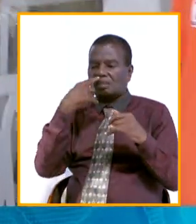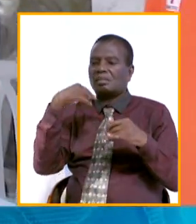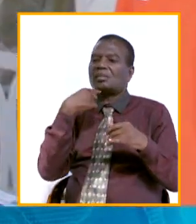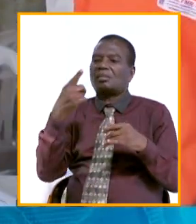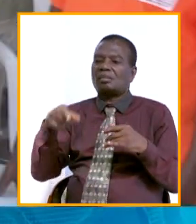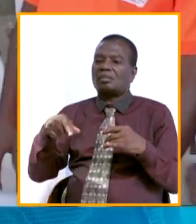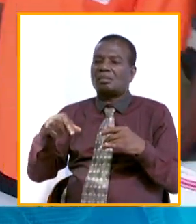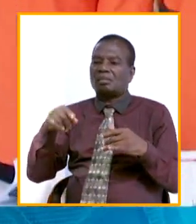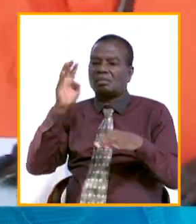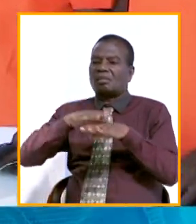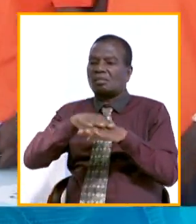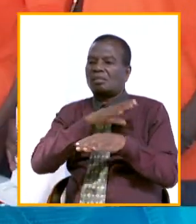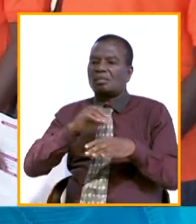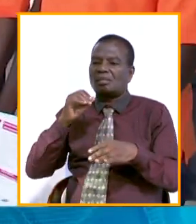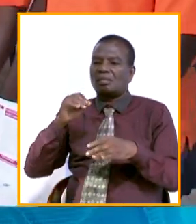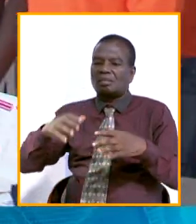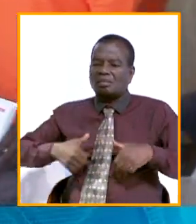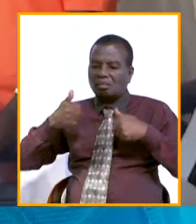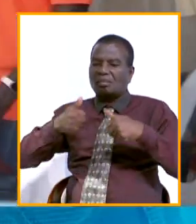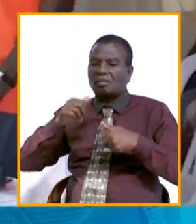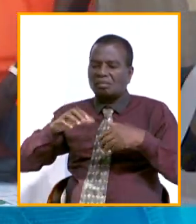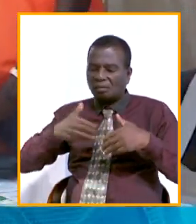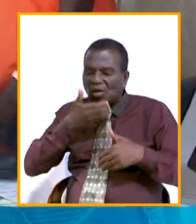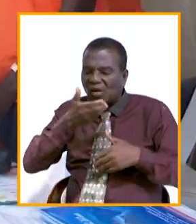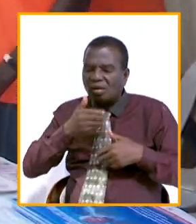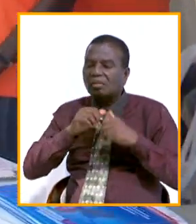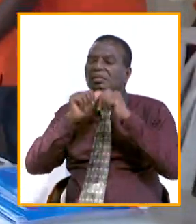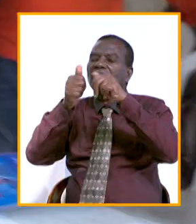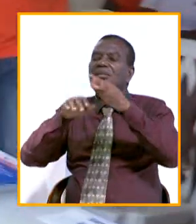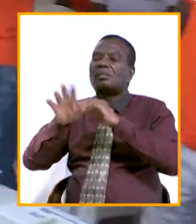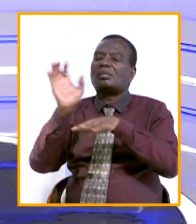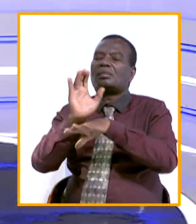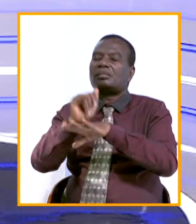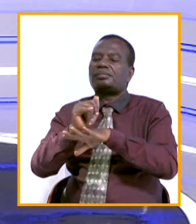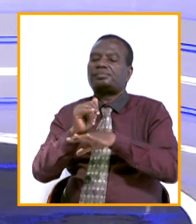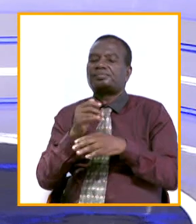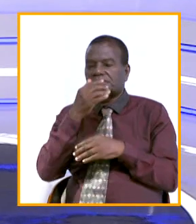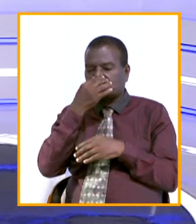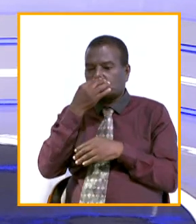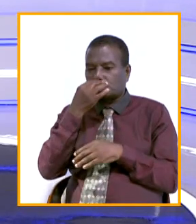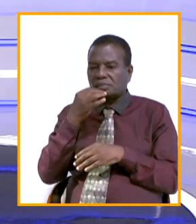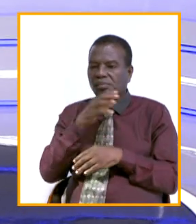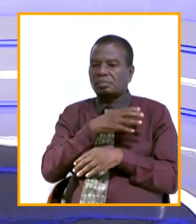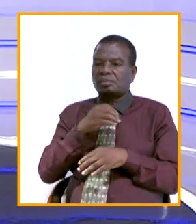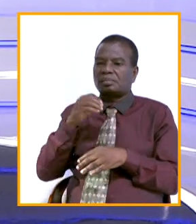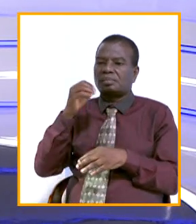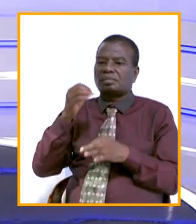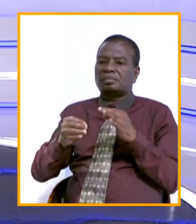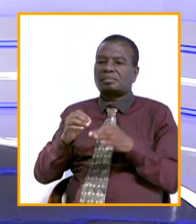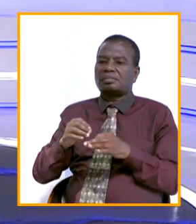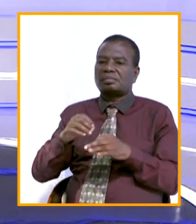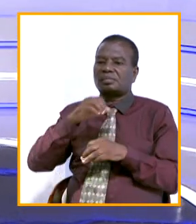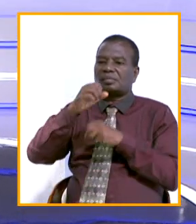Rappelons que le diagnostic et le traitement de la tuberculose sont gratuits en Côte d'Ivoire. Et si dans les années 40,